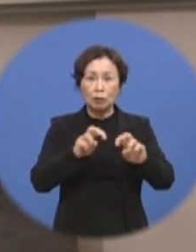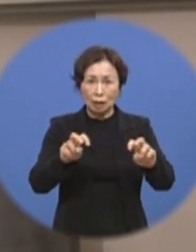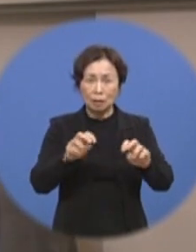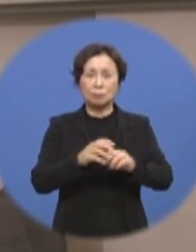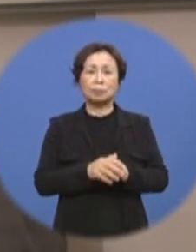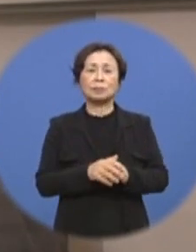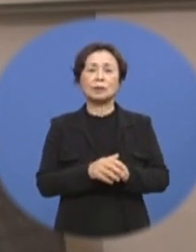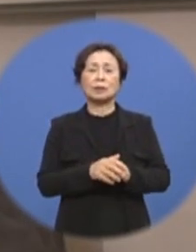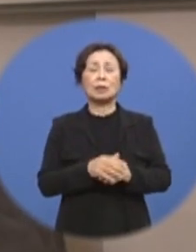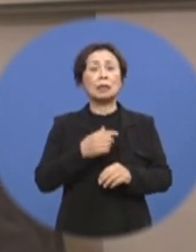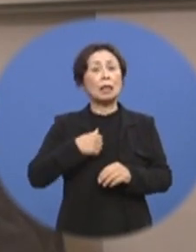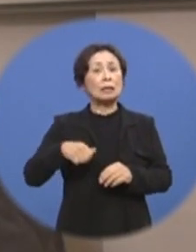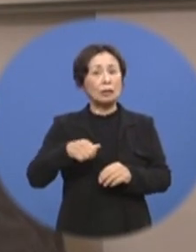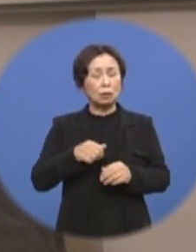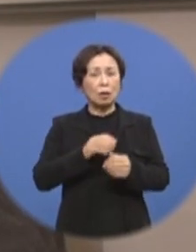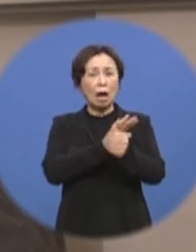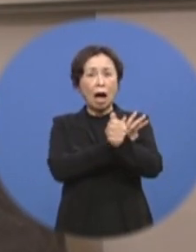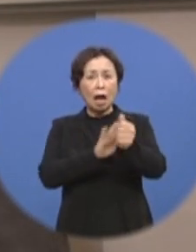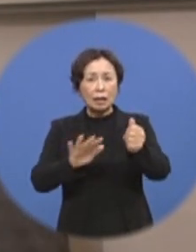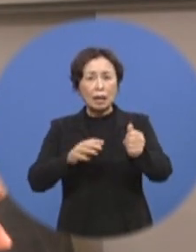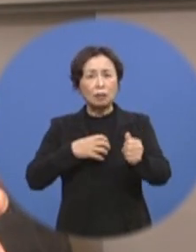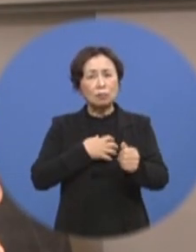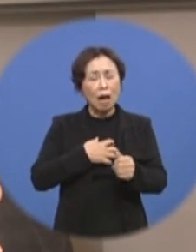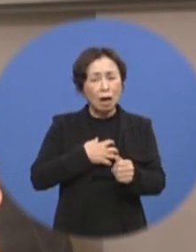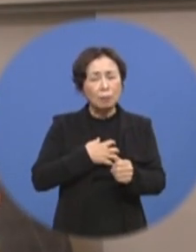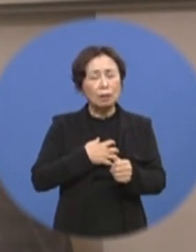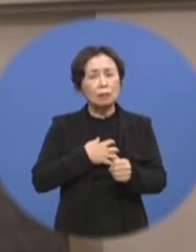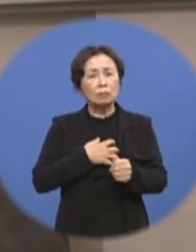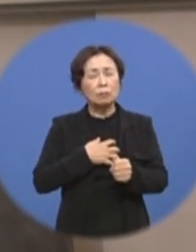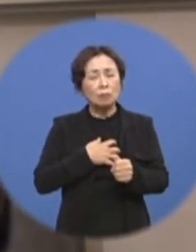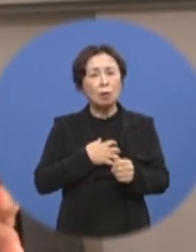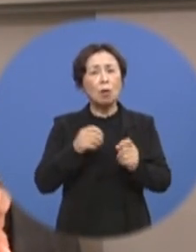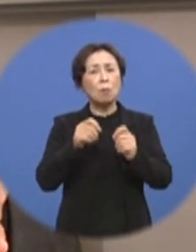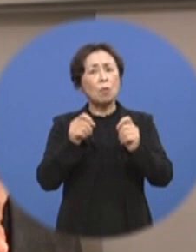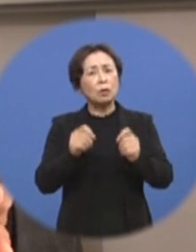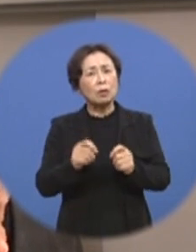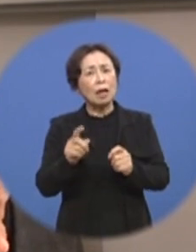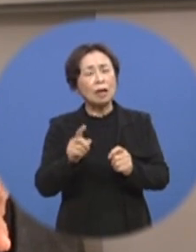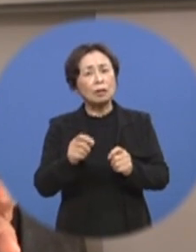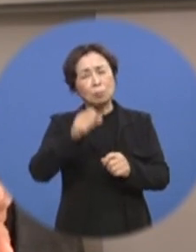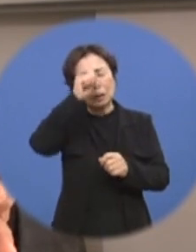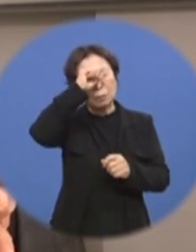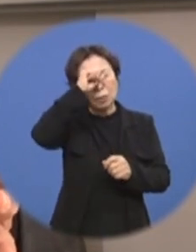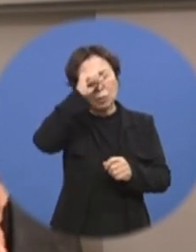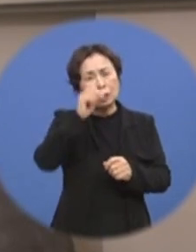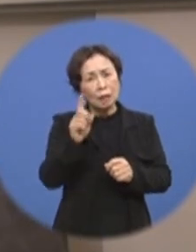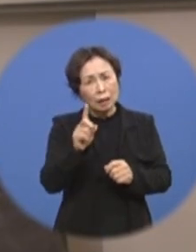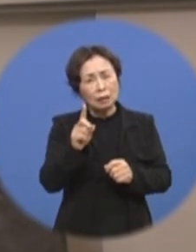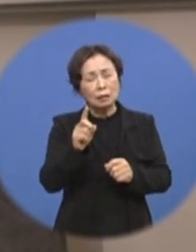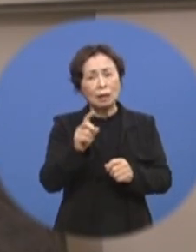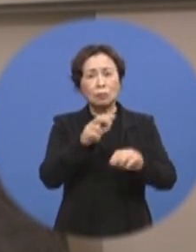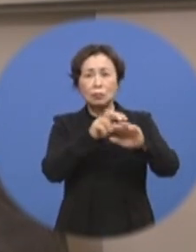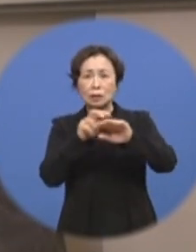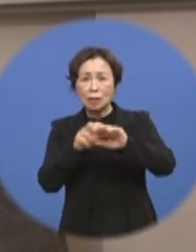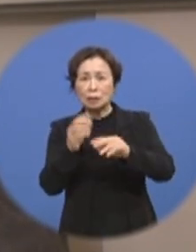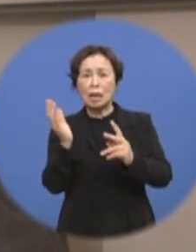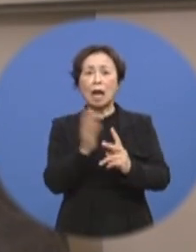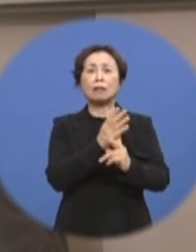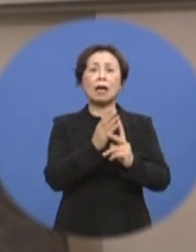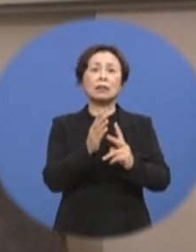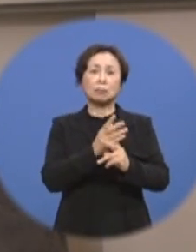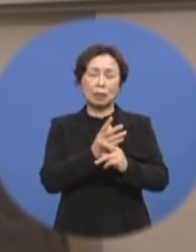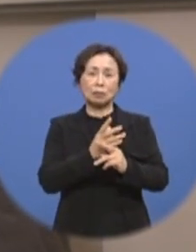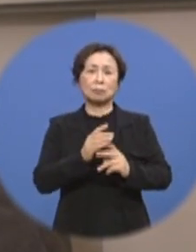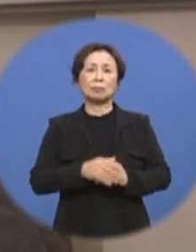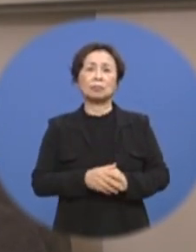背景にある悩み事がどういう問題からよりから来ているかというのは判断しますそれがないと失敗せして